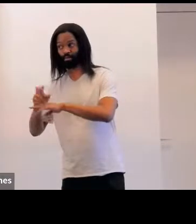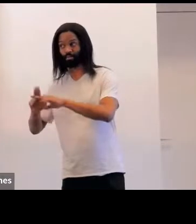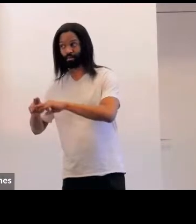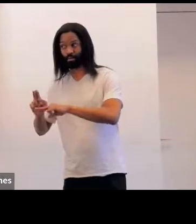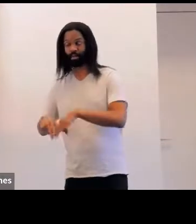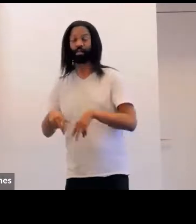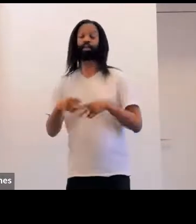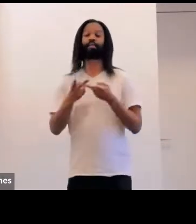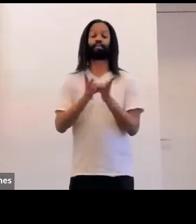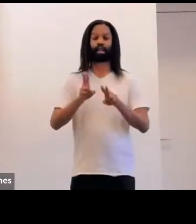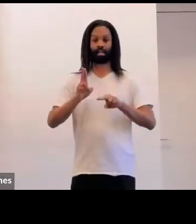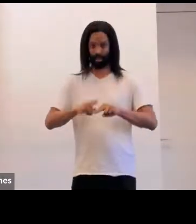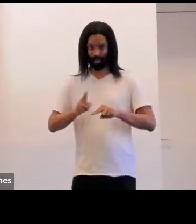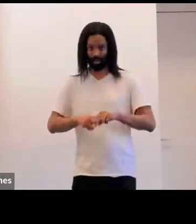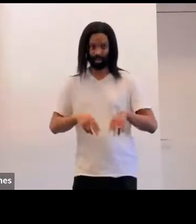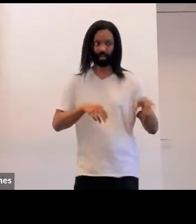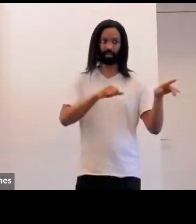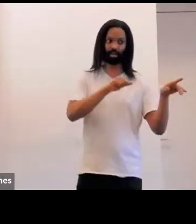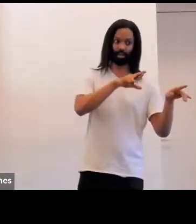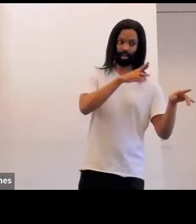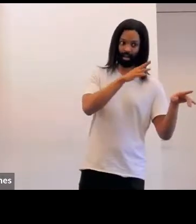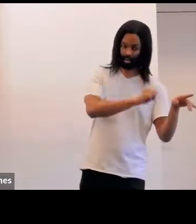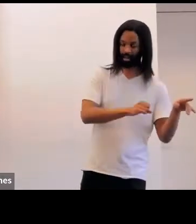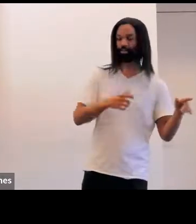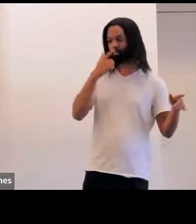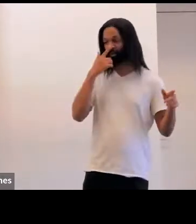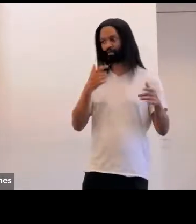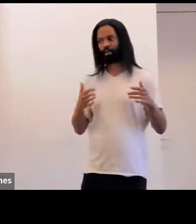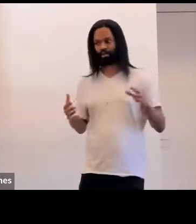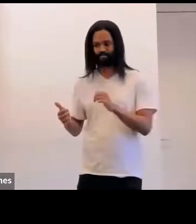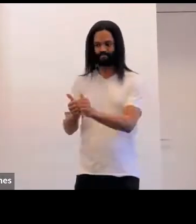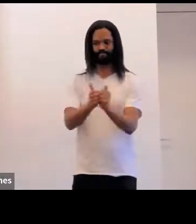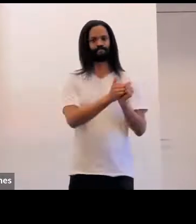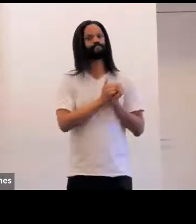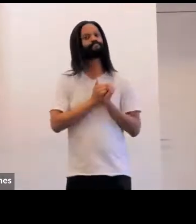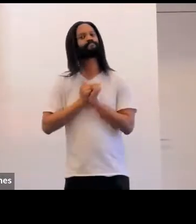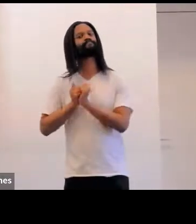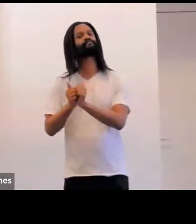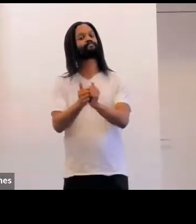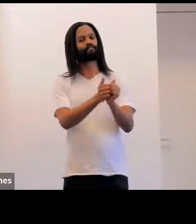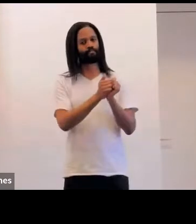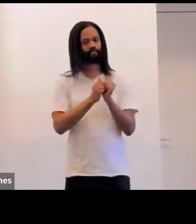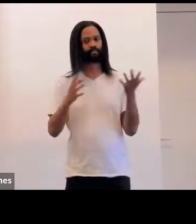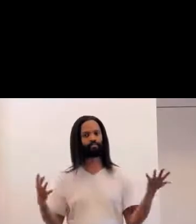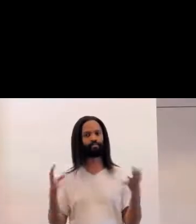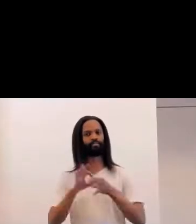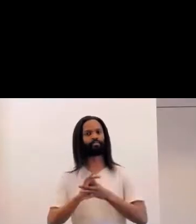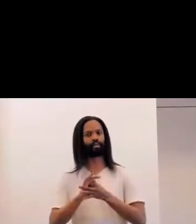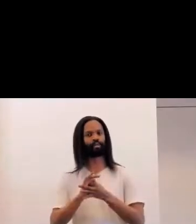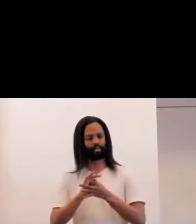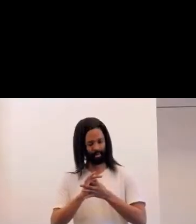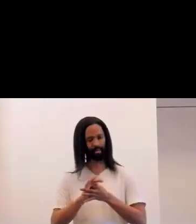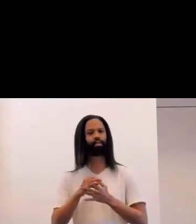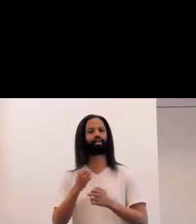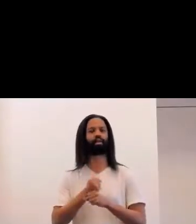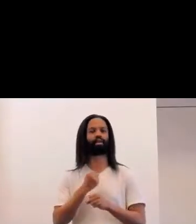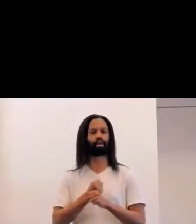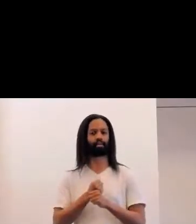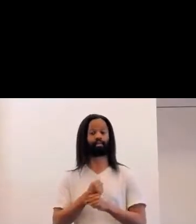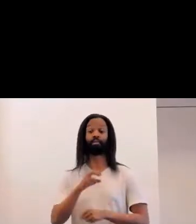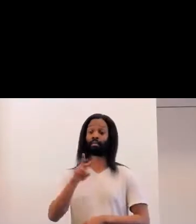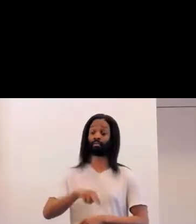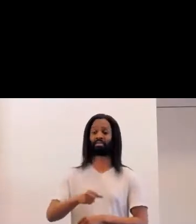l'ARS, un espace adapté pour permettre à des personnes qui sont parfois dans la rue et décrochées depuis de